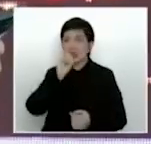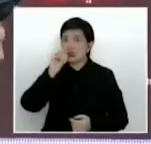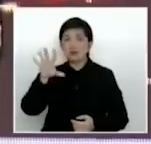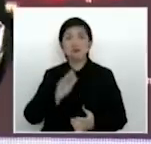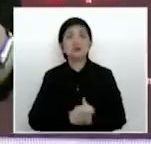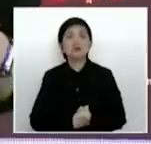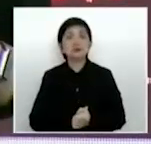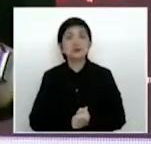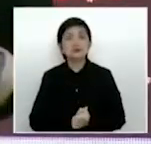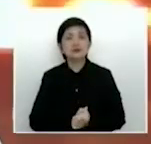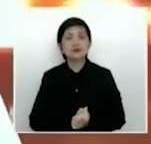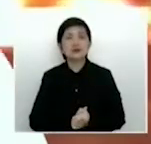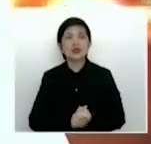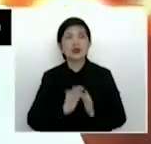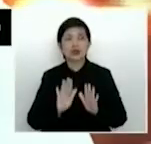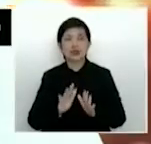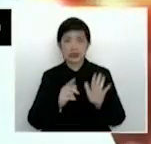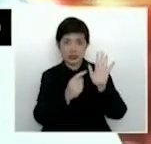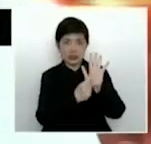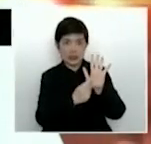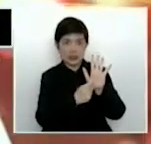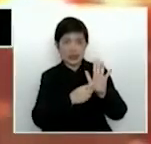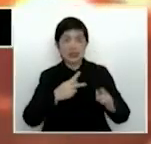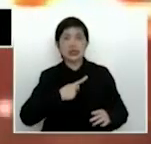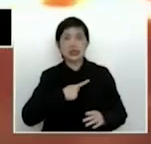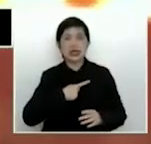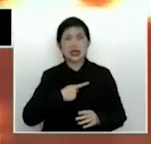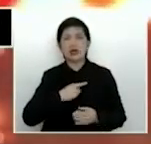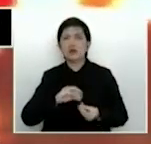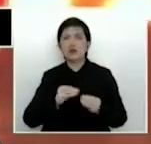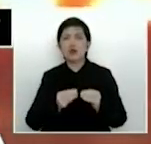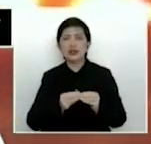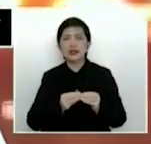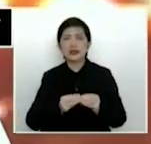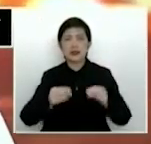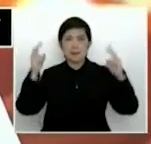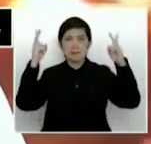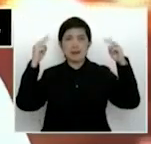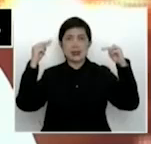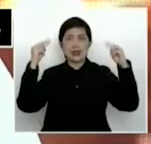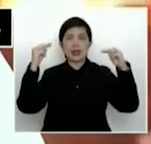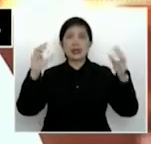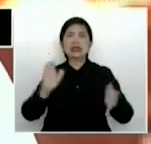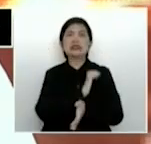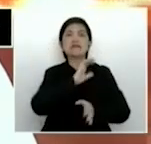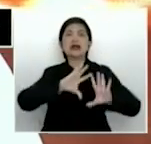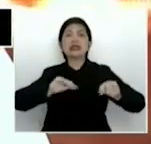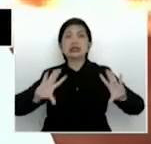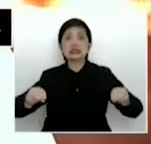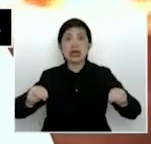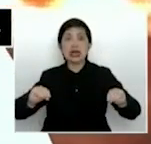anda 1 menit silakan secara konkret kami akan mengadakan yang dinamakan jovare yang telah kami sampaikan